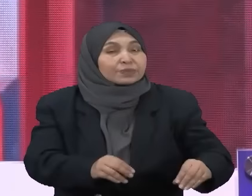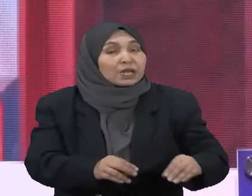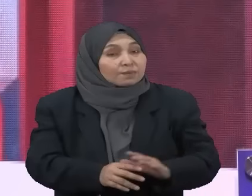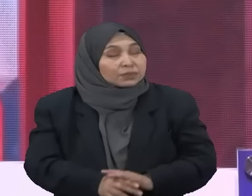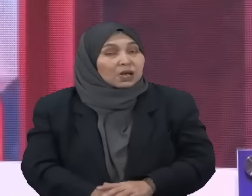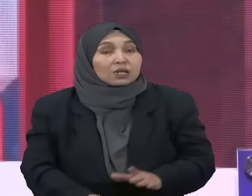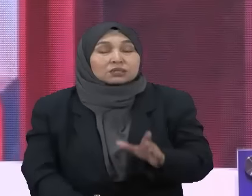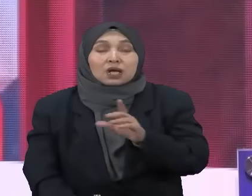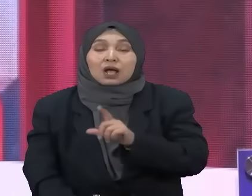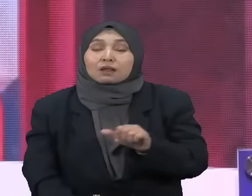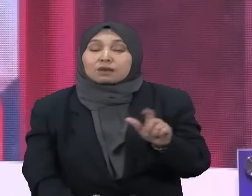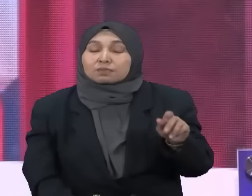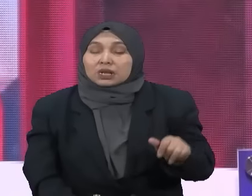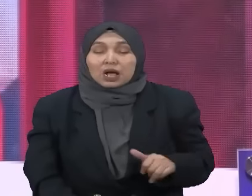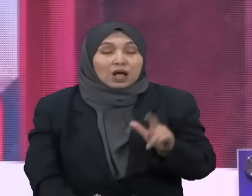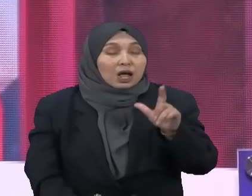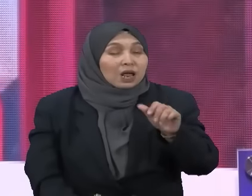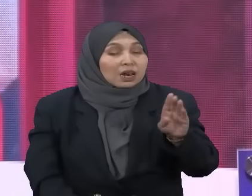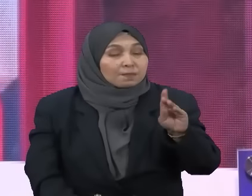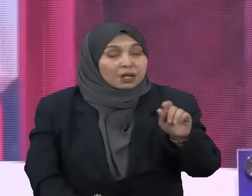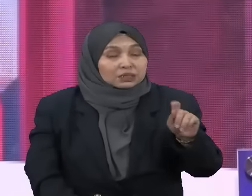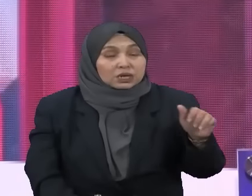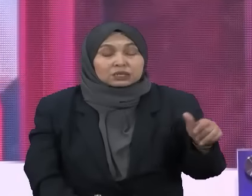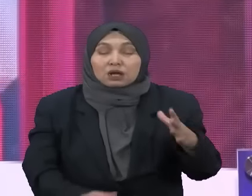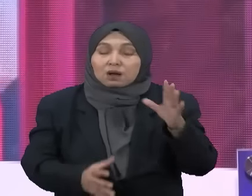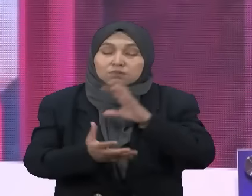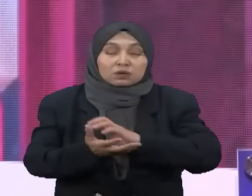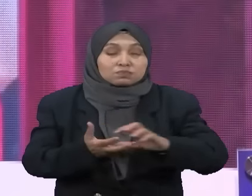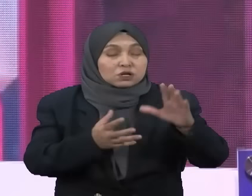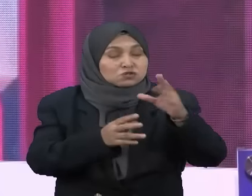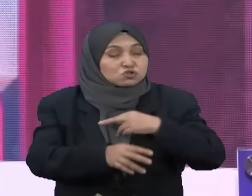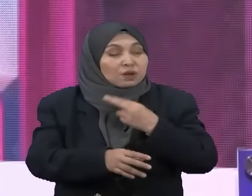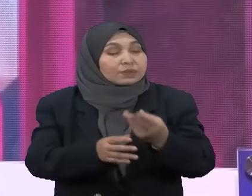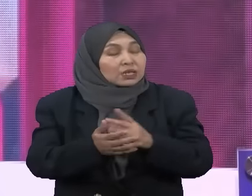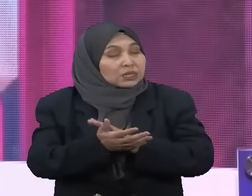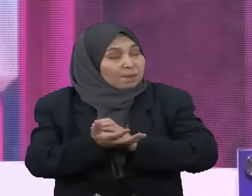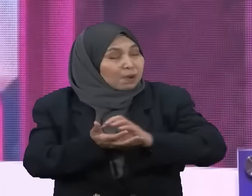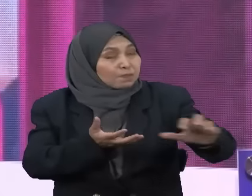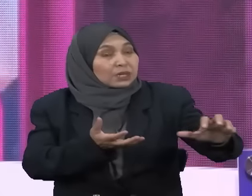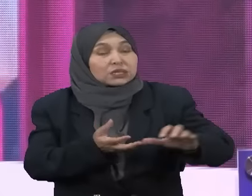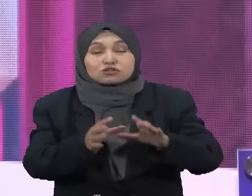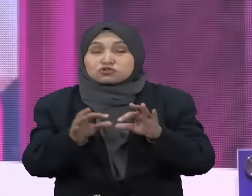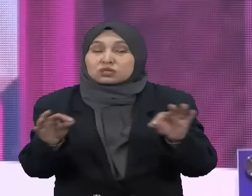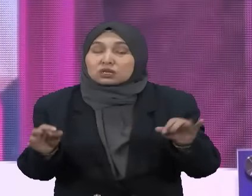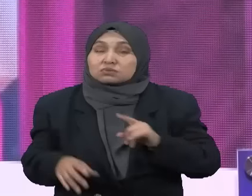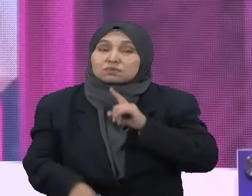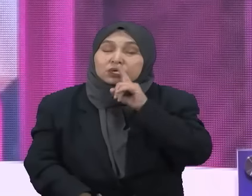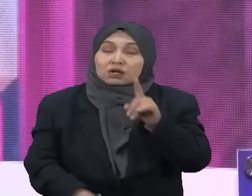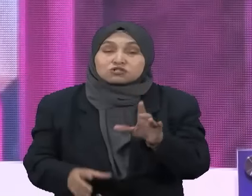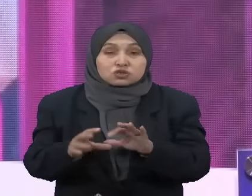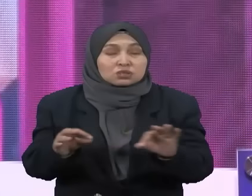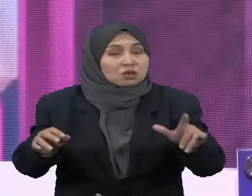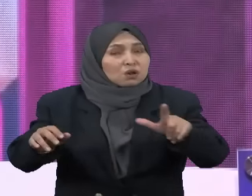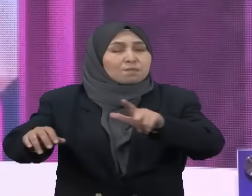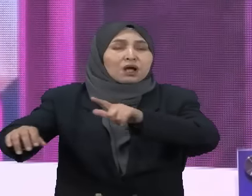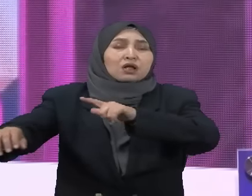ataupun al-ghabirin bermaksud al-baqin, orang-orang yang duduk. Jadi kisah Nabi Lut alaihi salam ini sebenarnya tuan-tuan, kisah dia agak